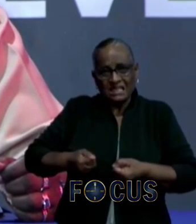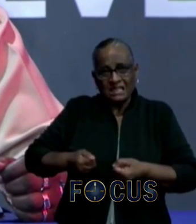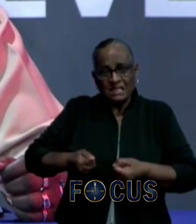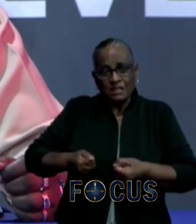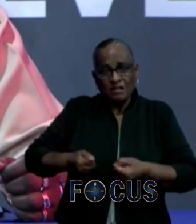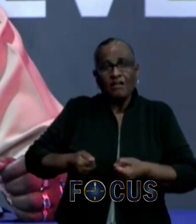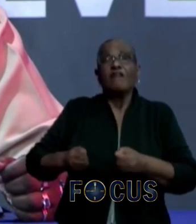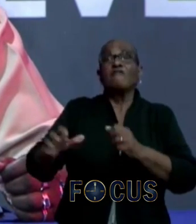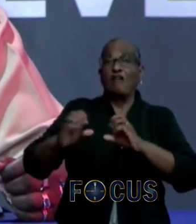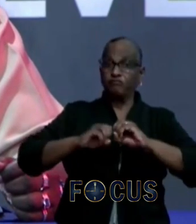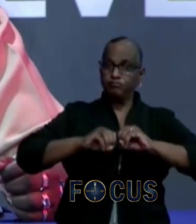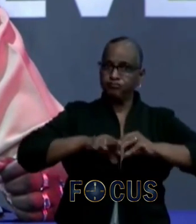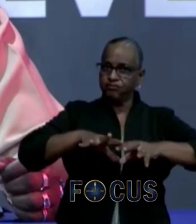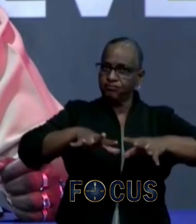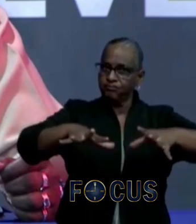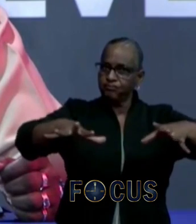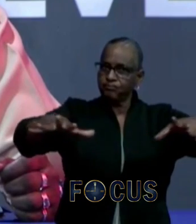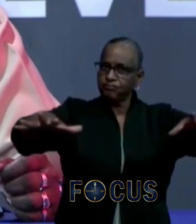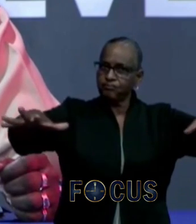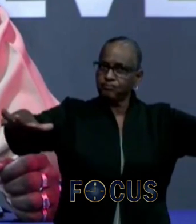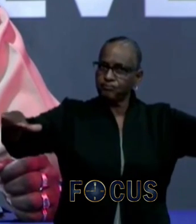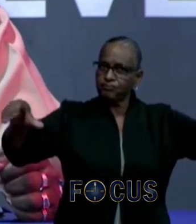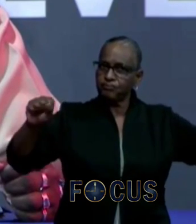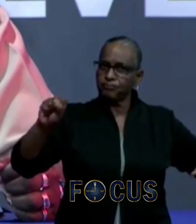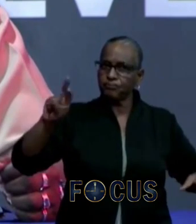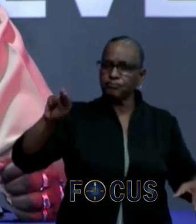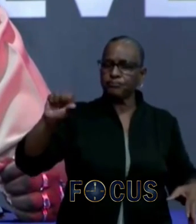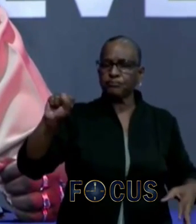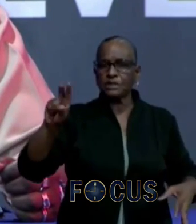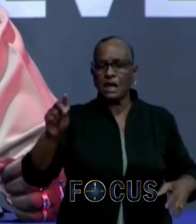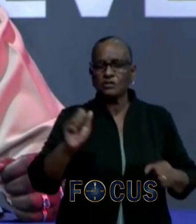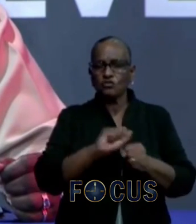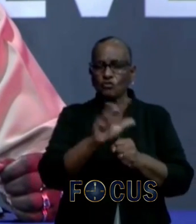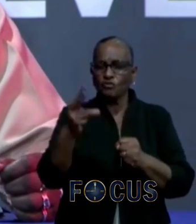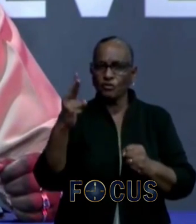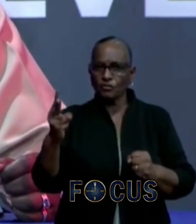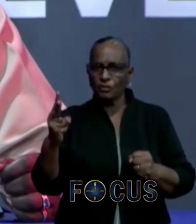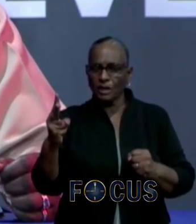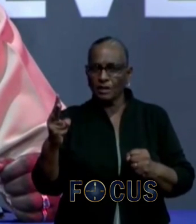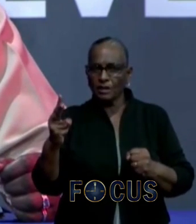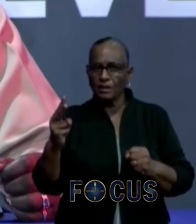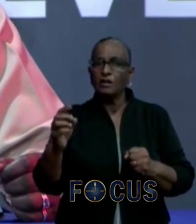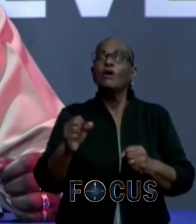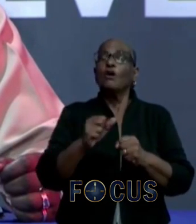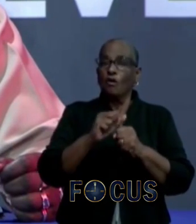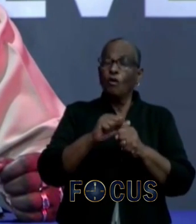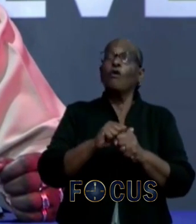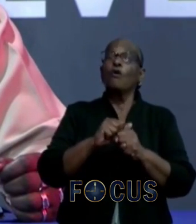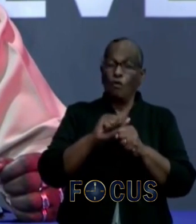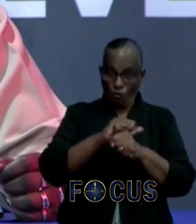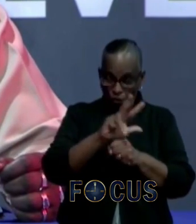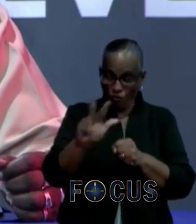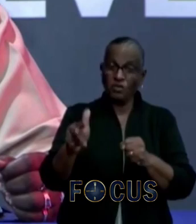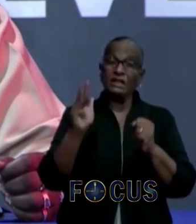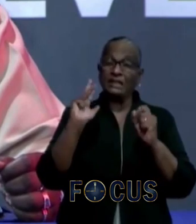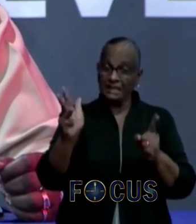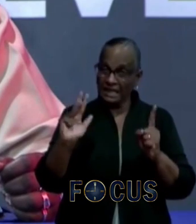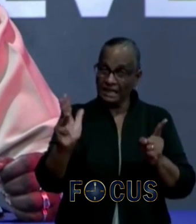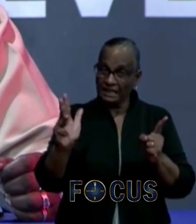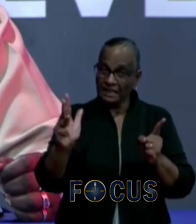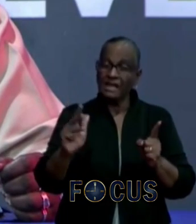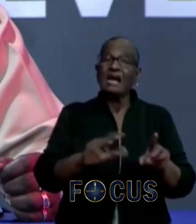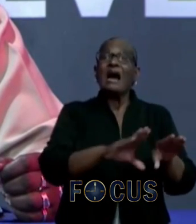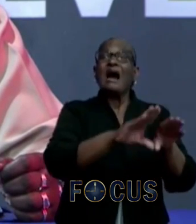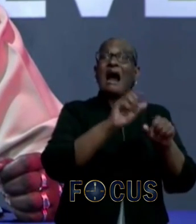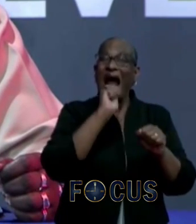zo niet beheersing van verspreiding van SARS-CoV-2, de veroorzaker van COVID-19, adviseert